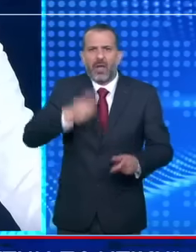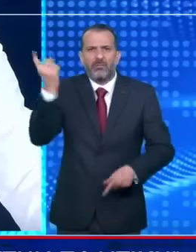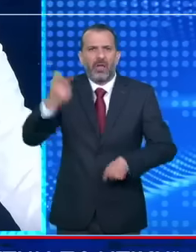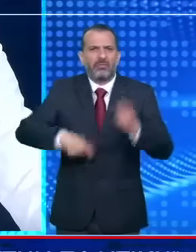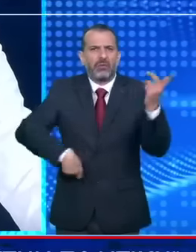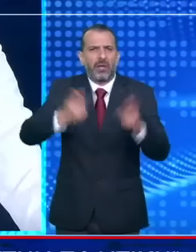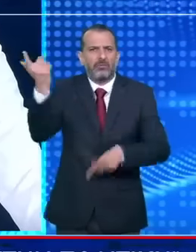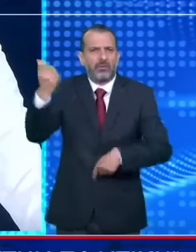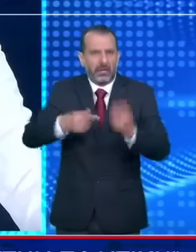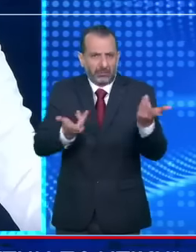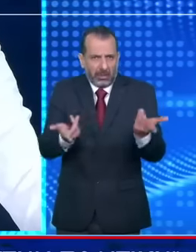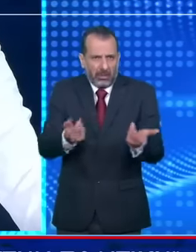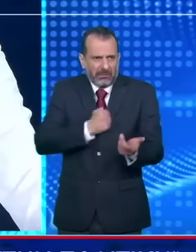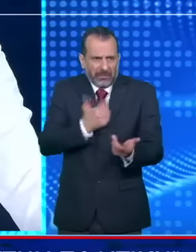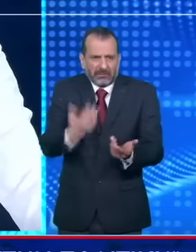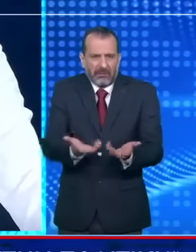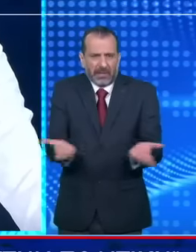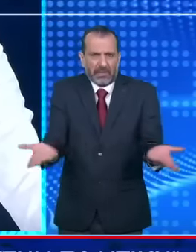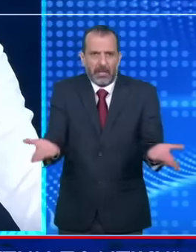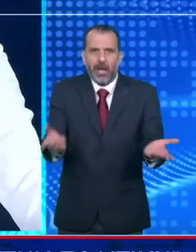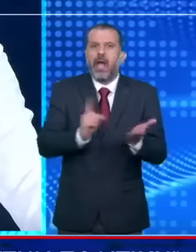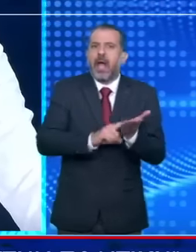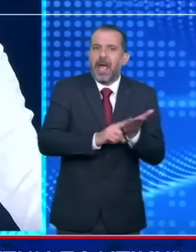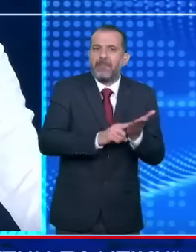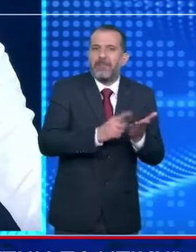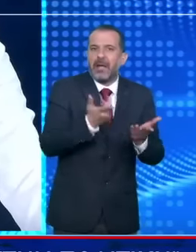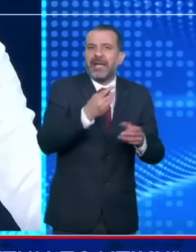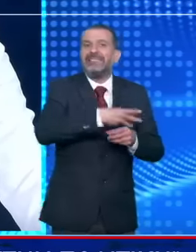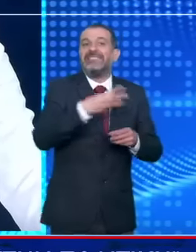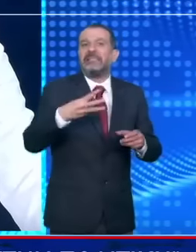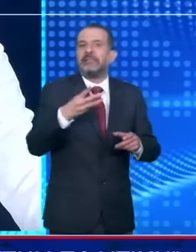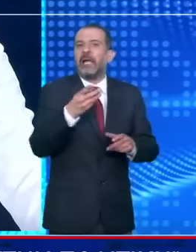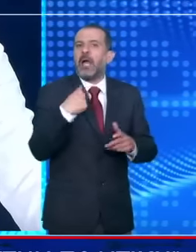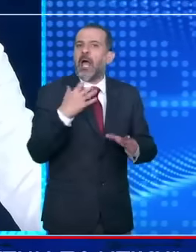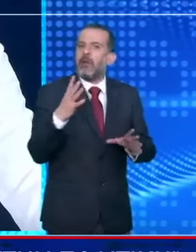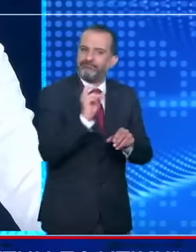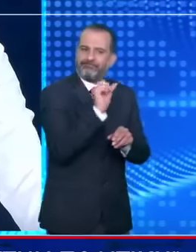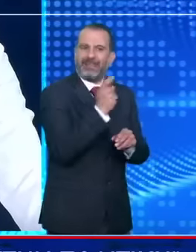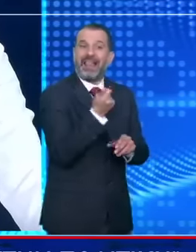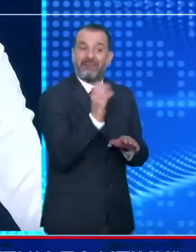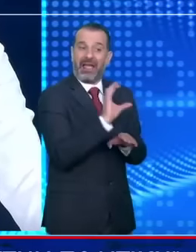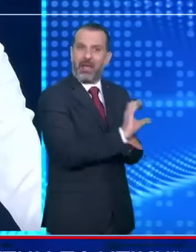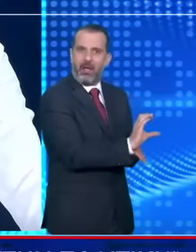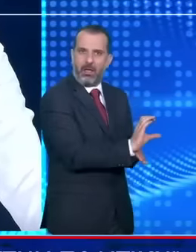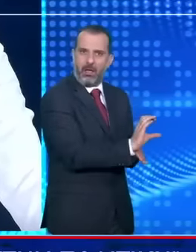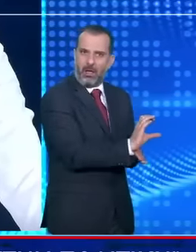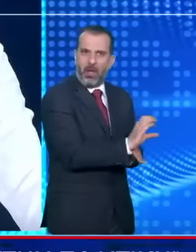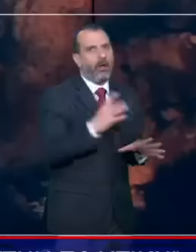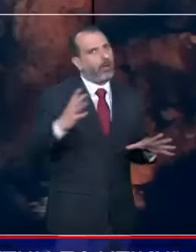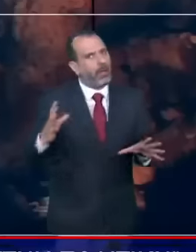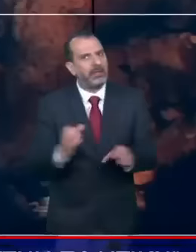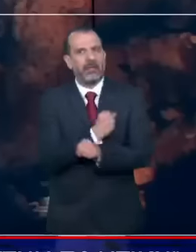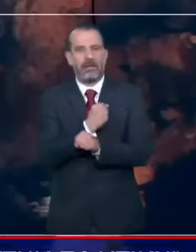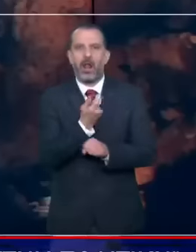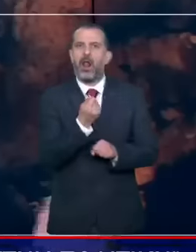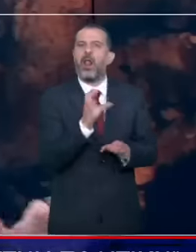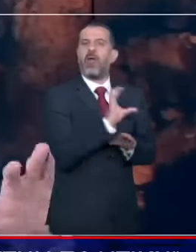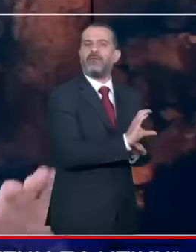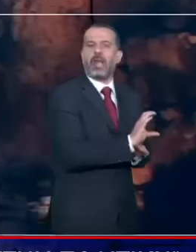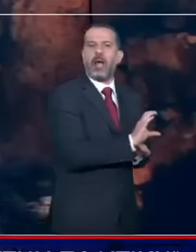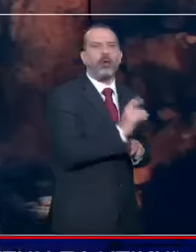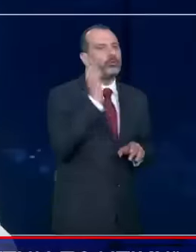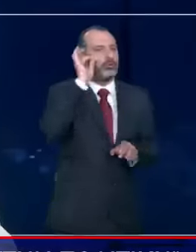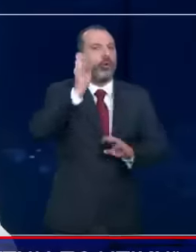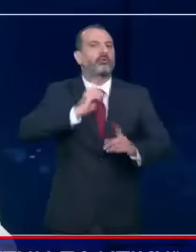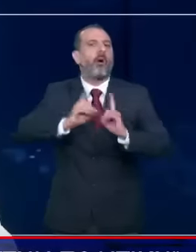μας? Ο ΣΥΡΙΖΑ έπρεπε να χτίσει ένα μαξιλάρι να βγούμε από τα μνημόνια και το πετύχαμε. Έχω σχολιάσει το ύψος του μαξιλάρι. Καλά, μέχρι